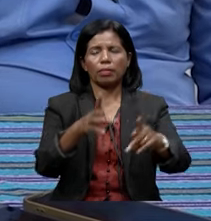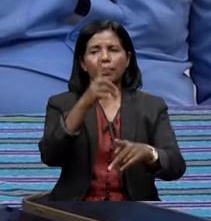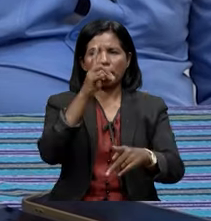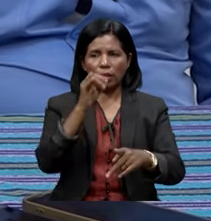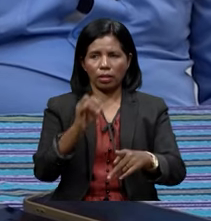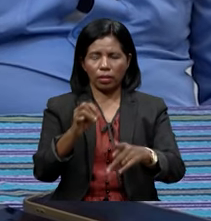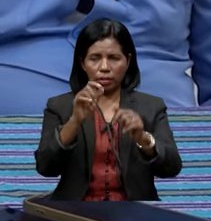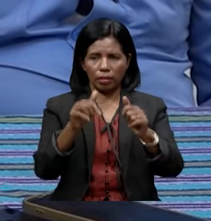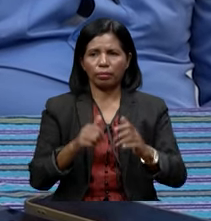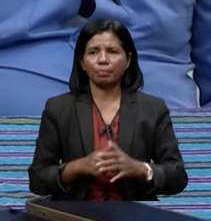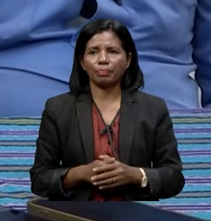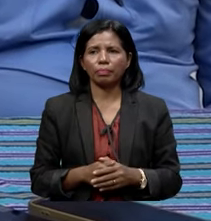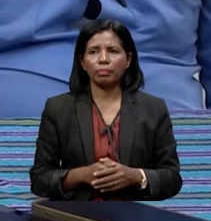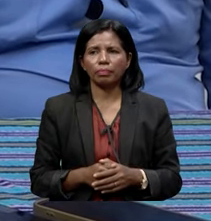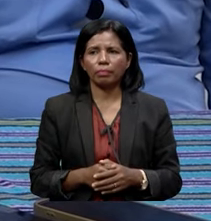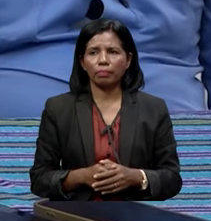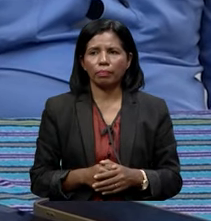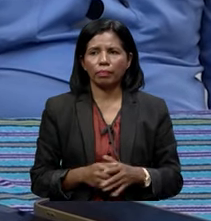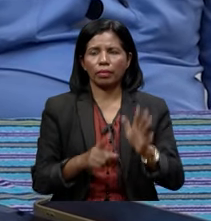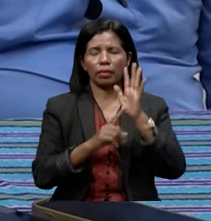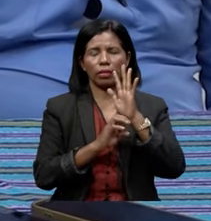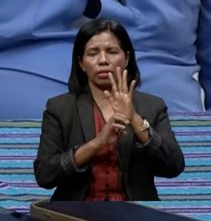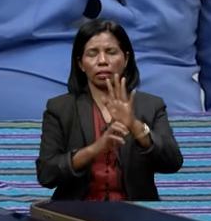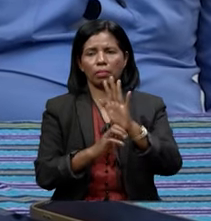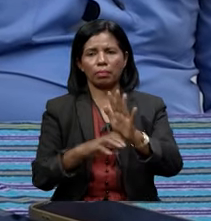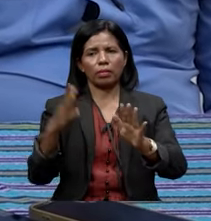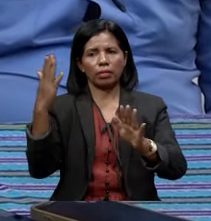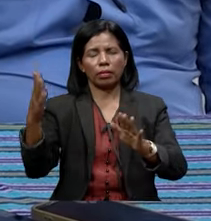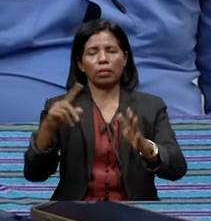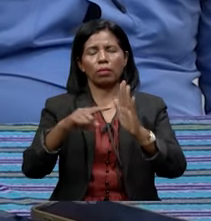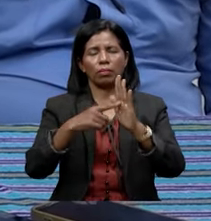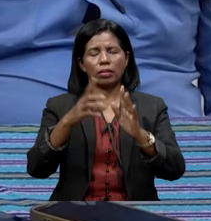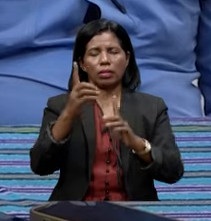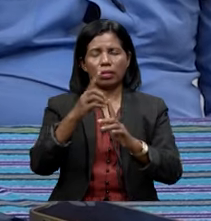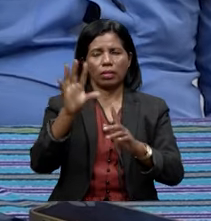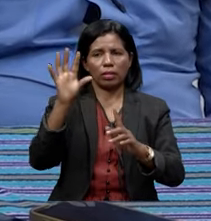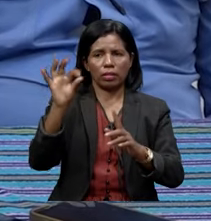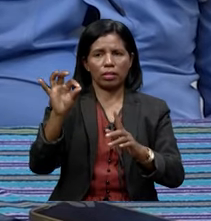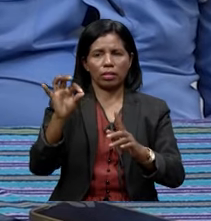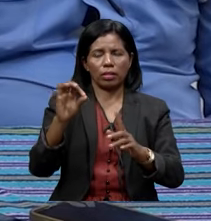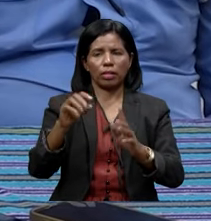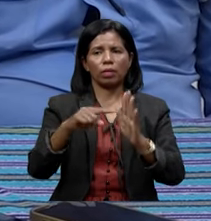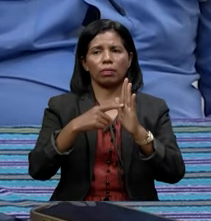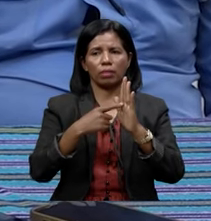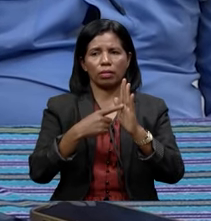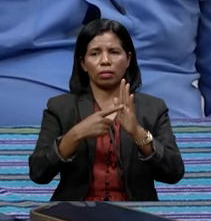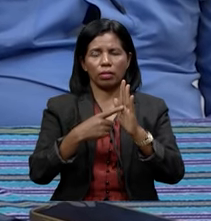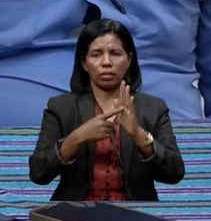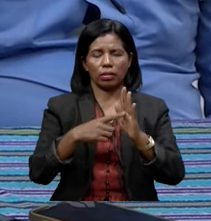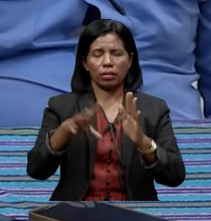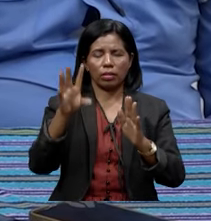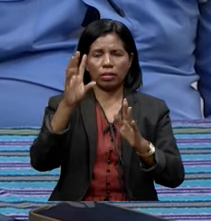liline. Por exemplo iha hahu dia novine, disculpa, hahu dia